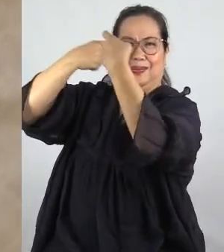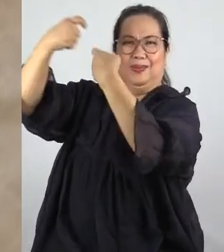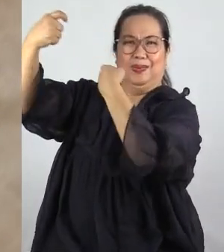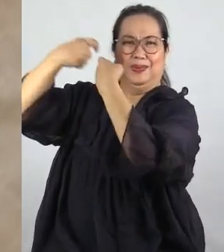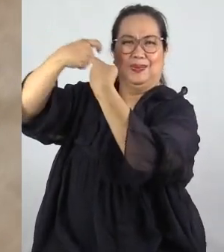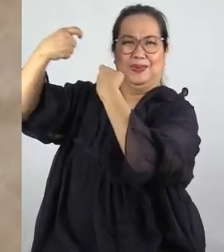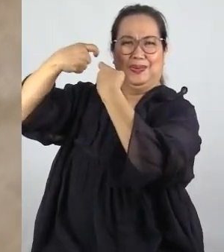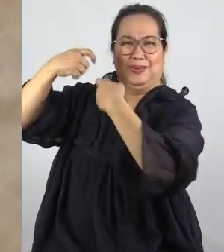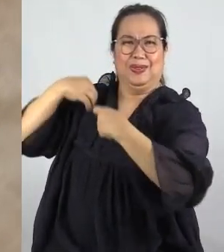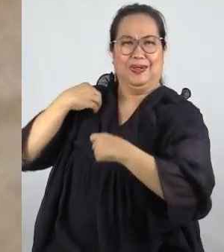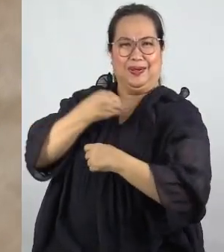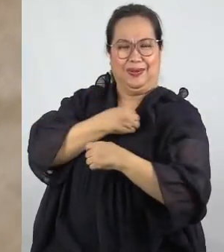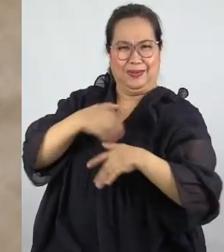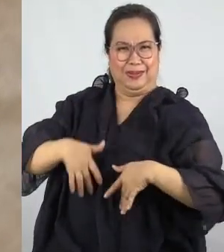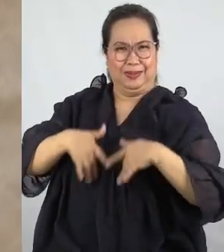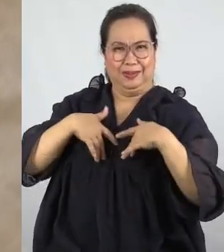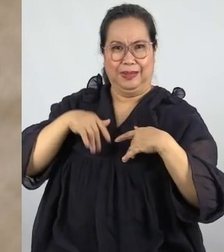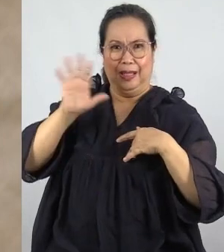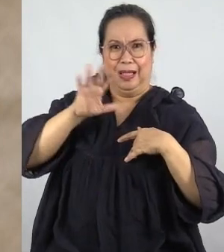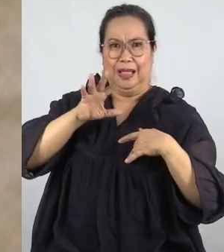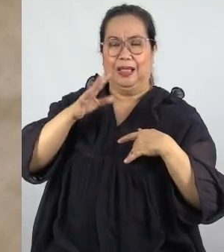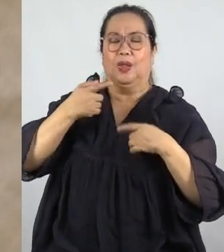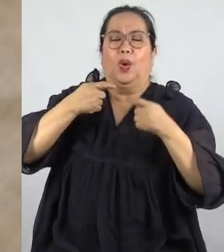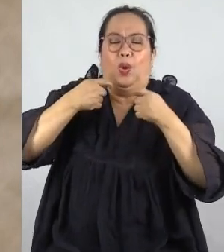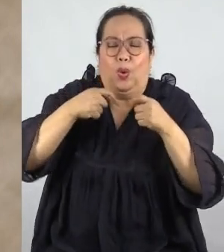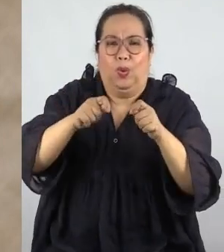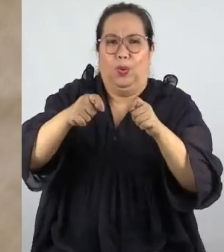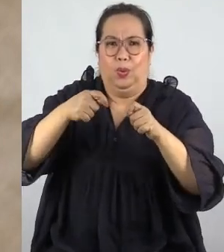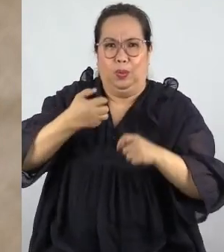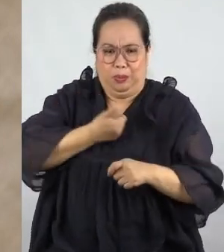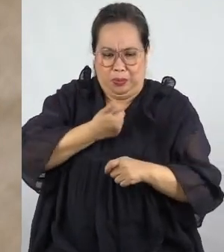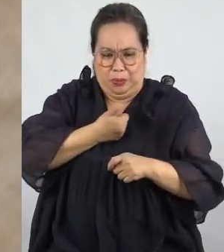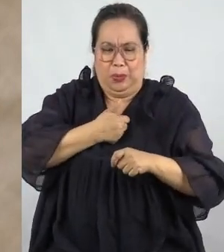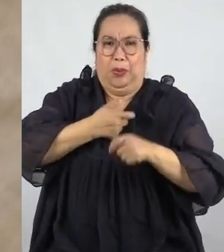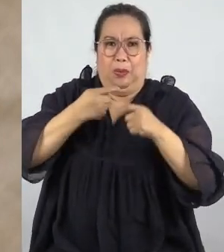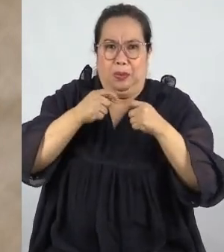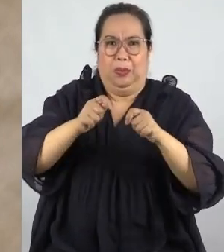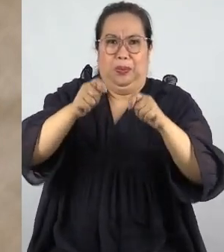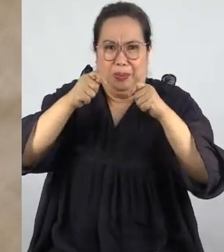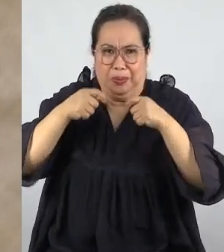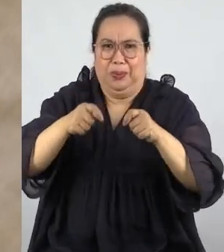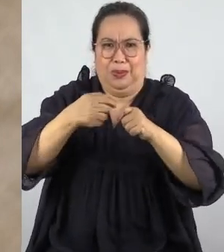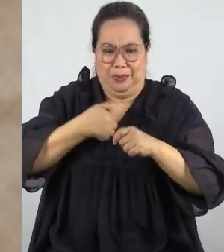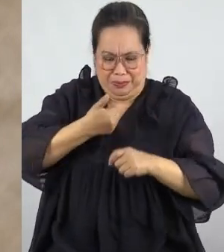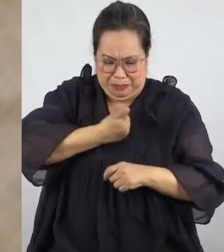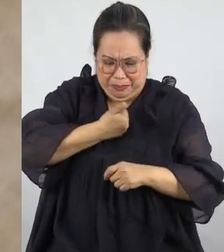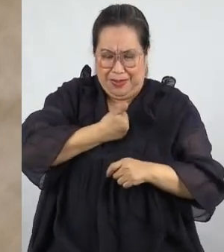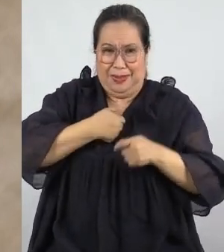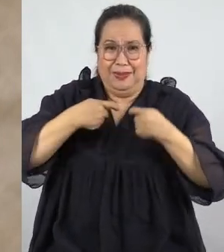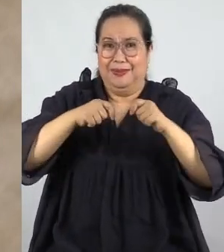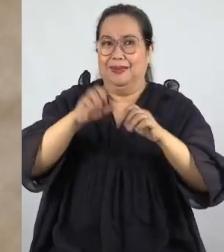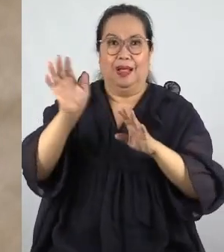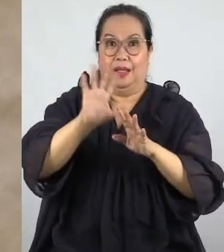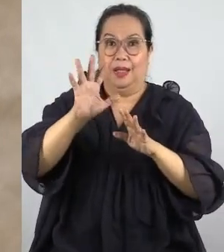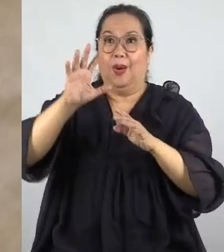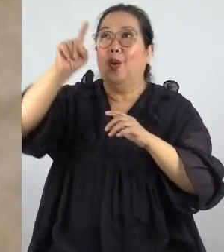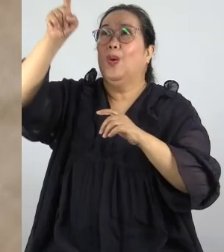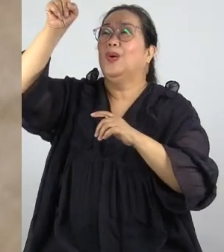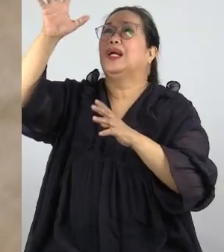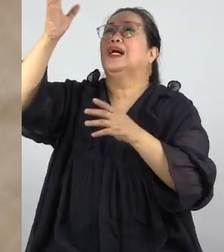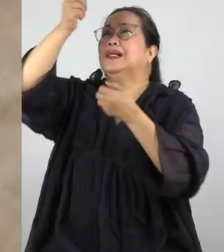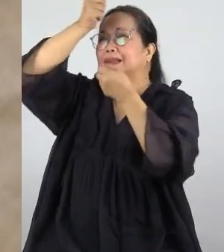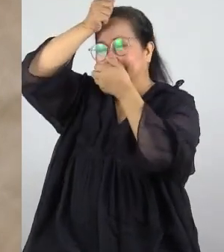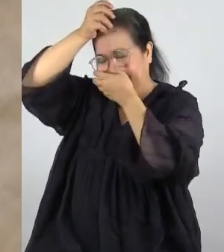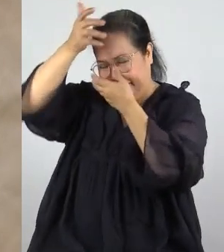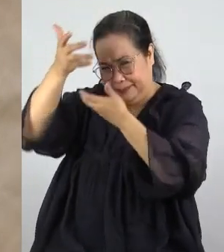mamahala sa ating buhay. Huwag na natin pilitin pa ang sarili nating kagustuhan o kalooban. Magpasakop na tayo mga